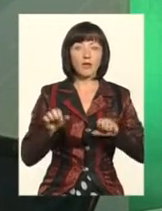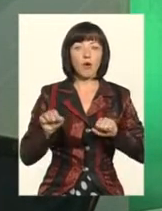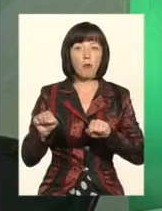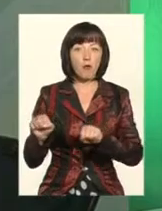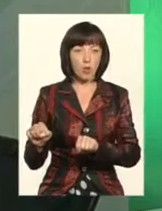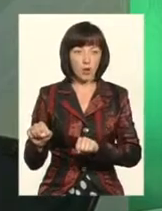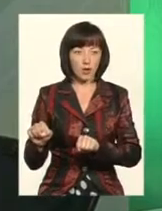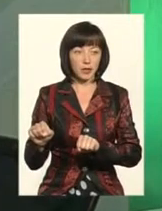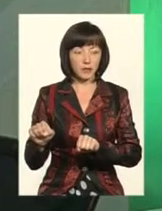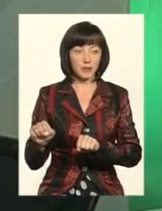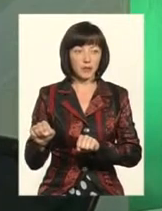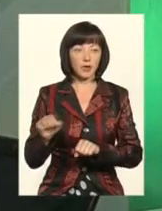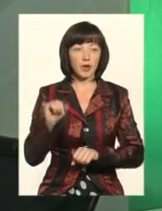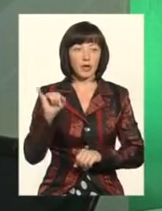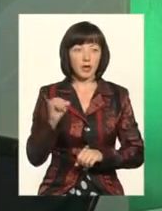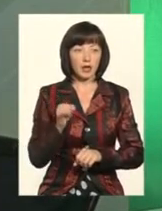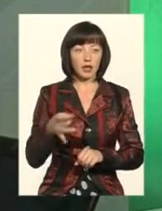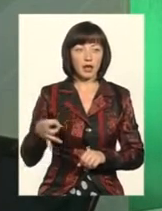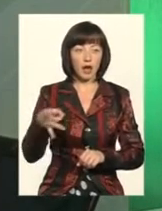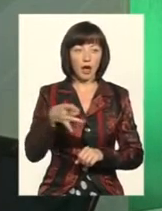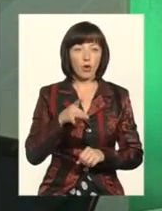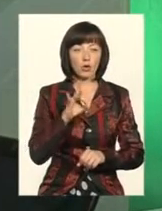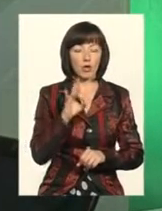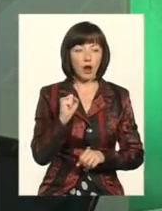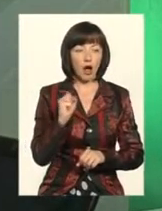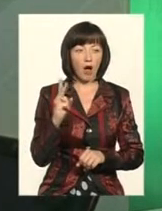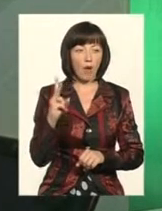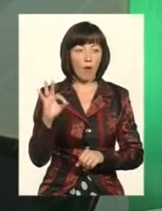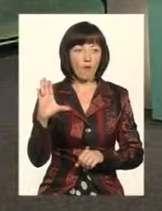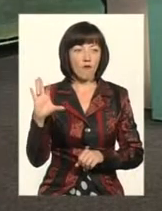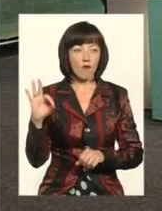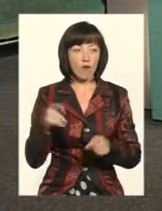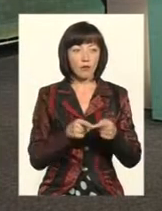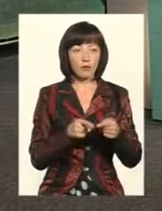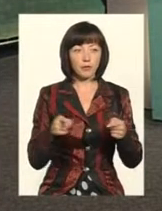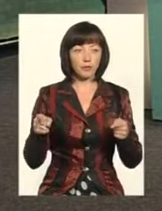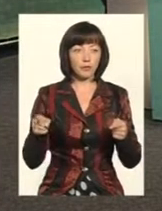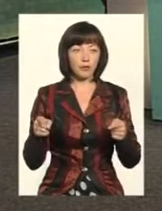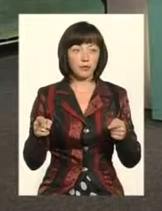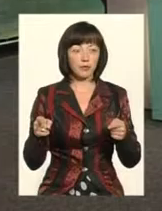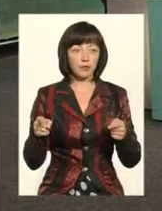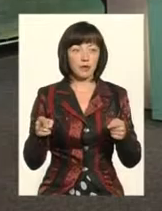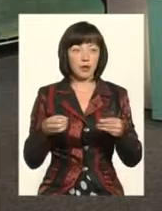оборони. І мікрорайон Раково на протяженні